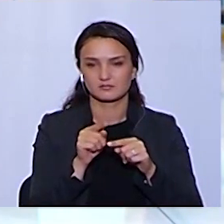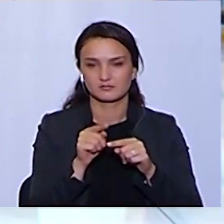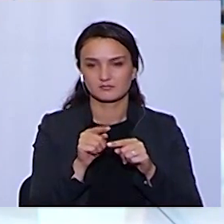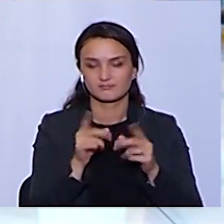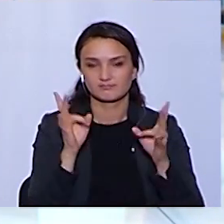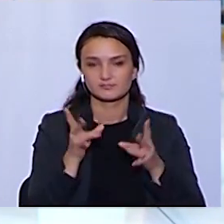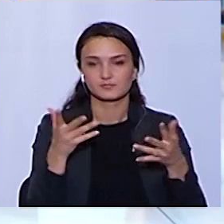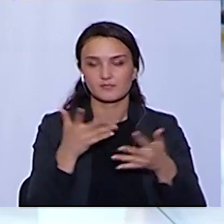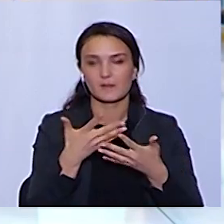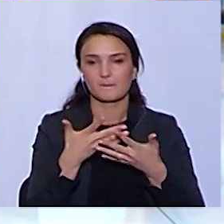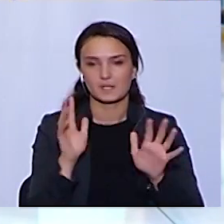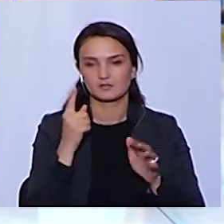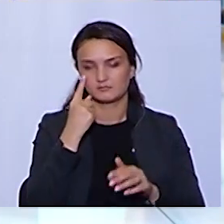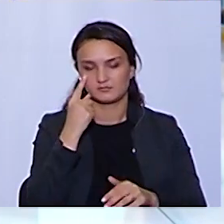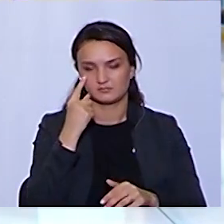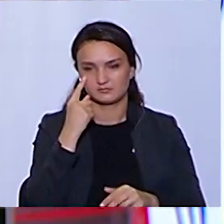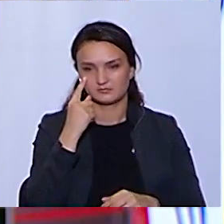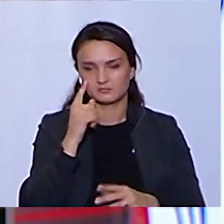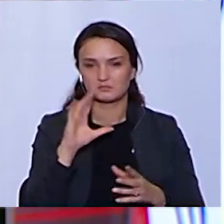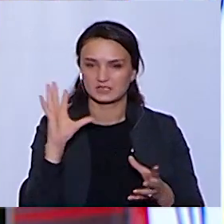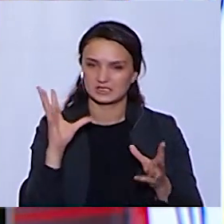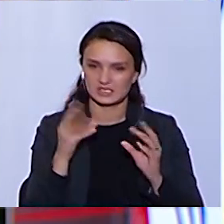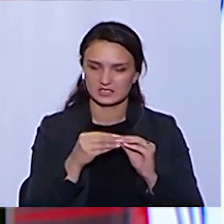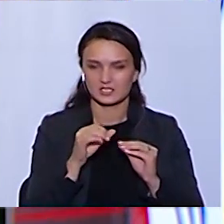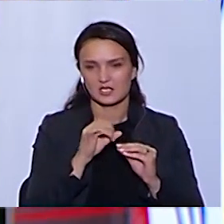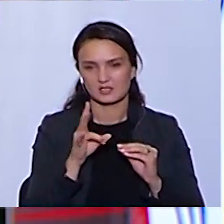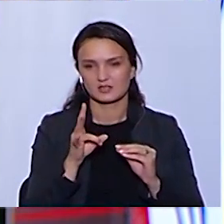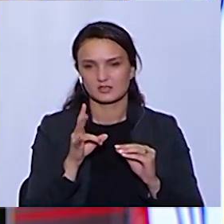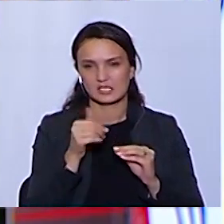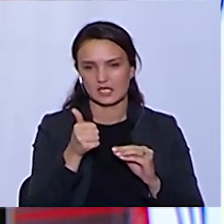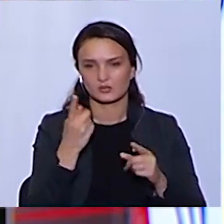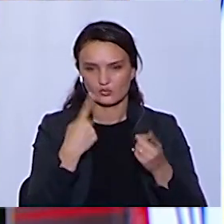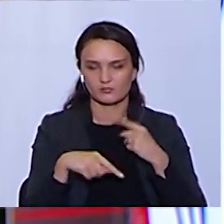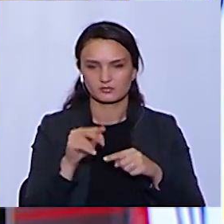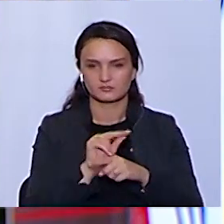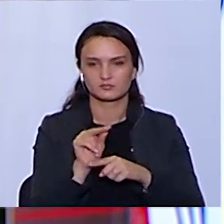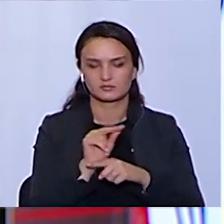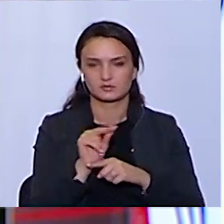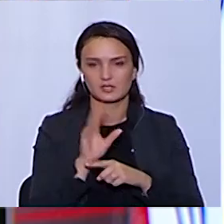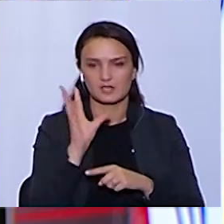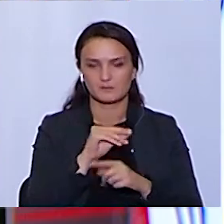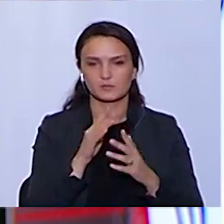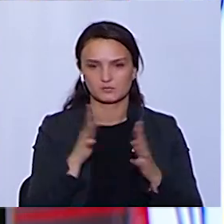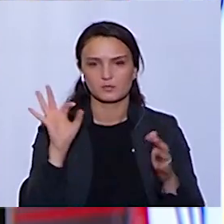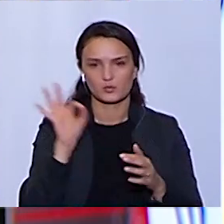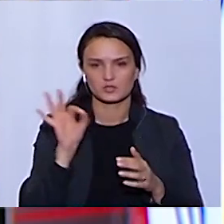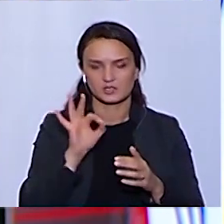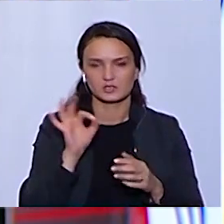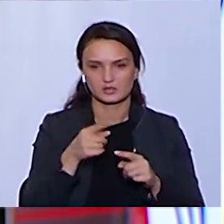დამბლა მეტილად მაინც თითქმის მთლიანად ან გარკვეულწილად და კარგად აღდგება, ასე ვთქვათ, დიდი ნაწილი მისი